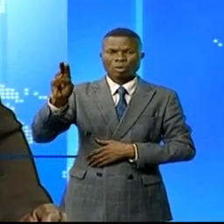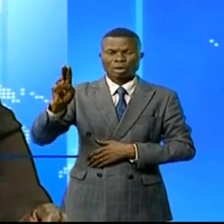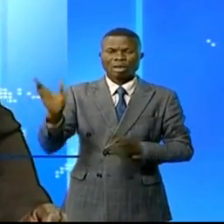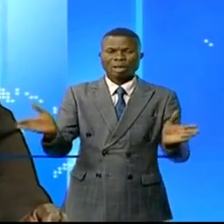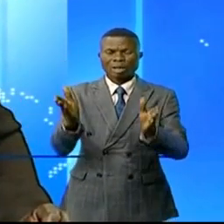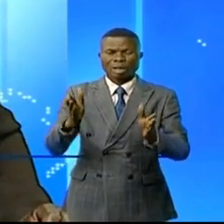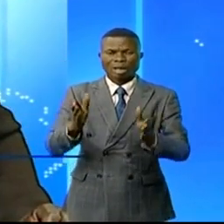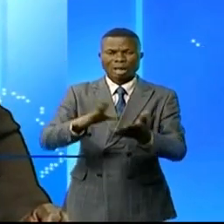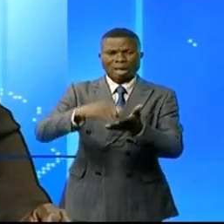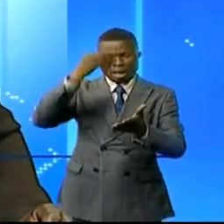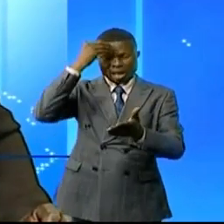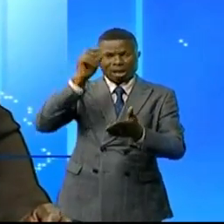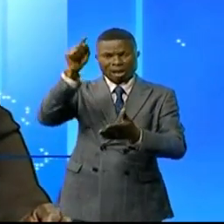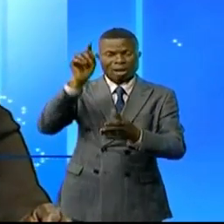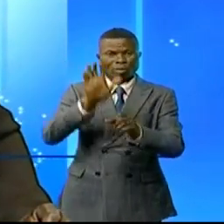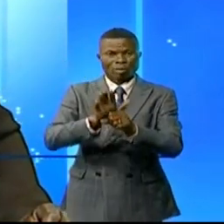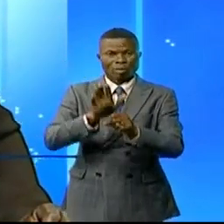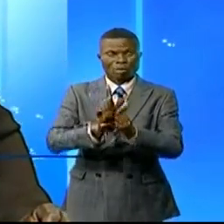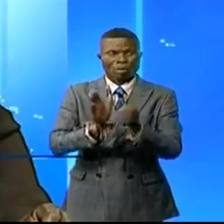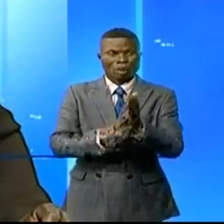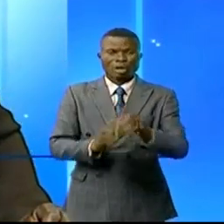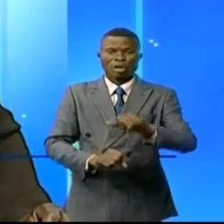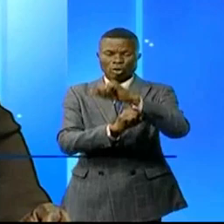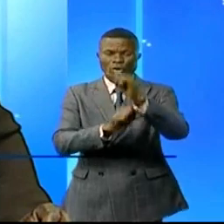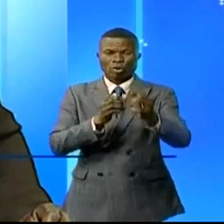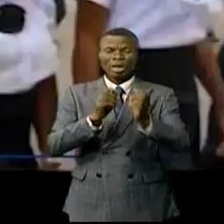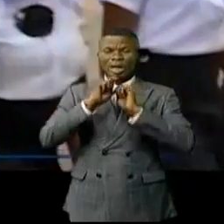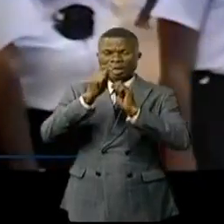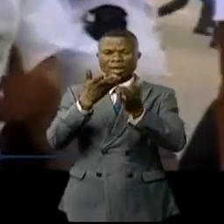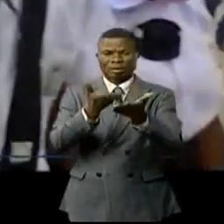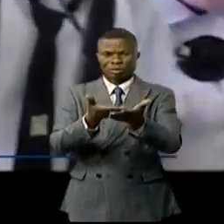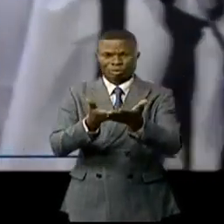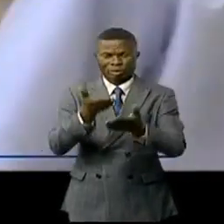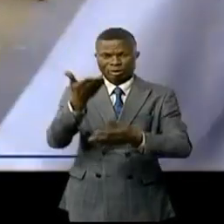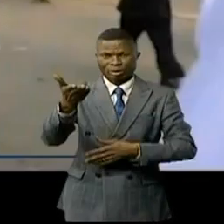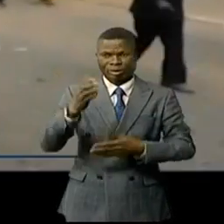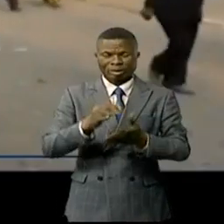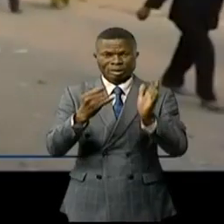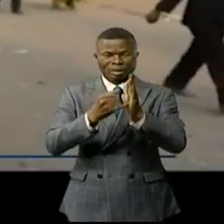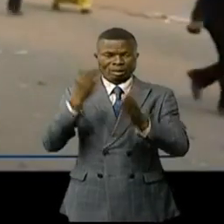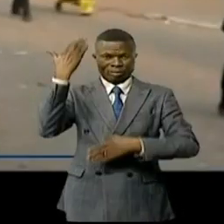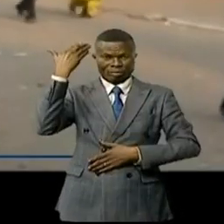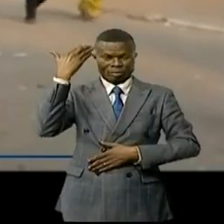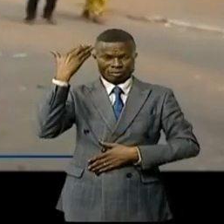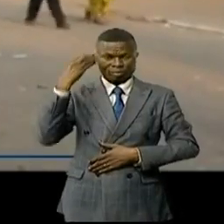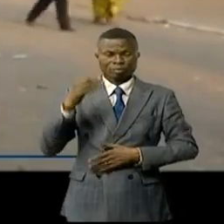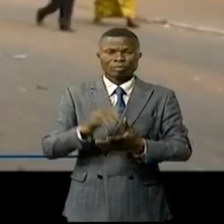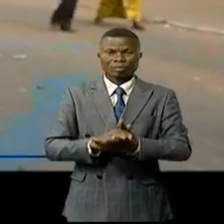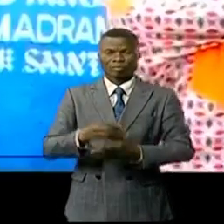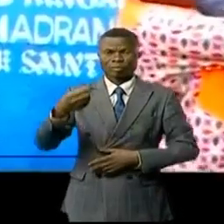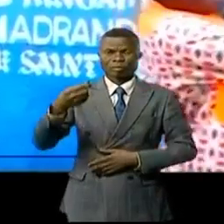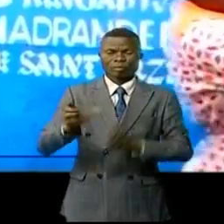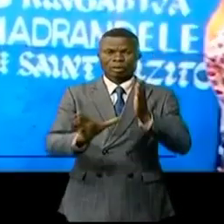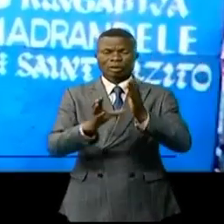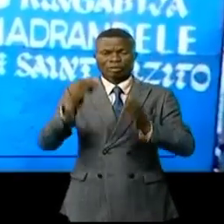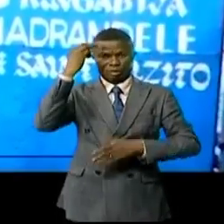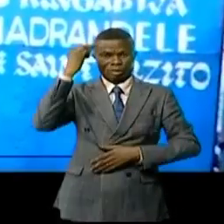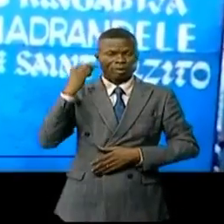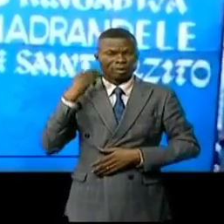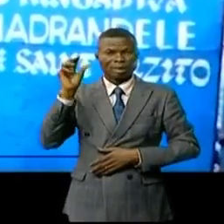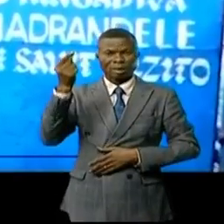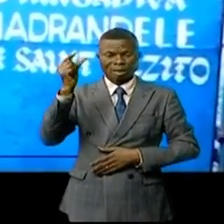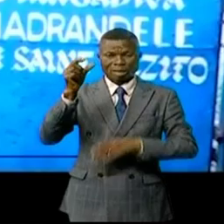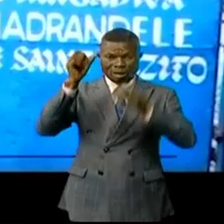meilleurs élèves des différentes écoles. Guidil Boalia. Le week-end dernier, Godard Motemona, vice-ministre de Mines